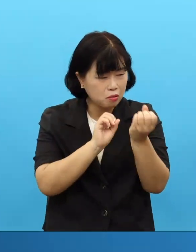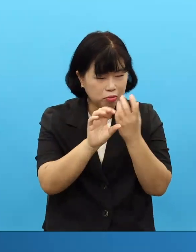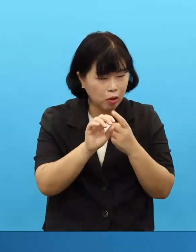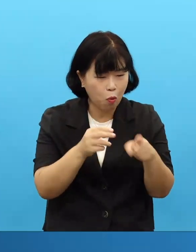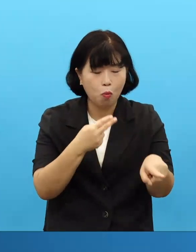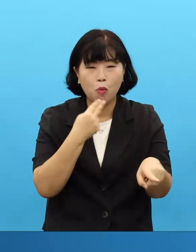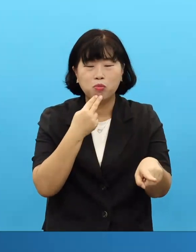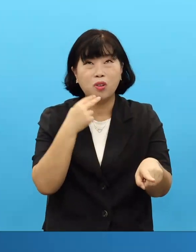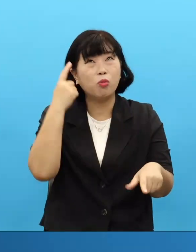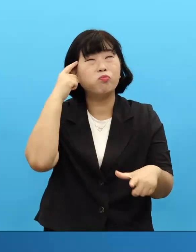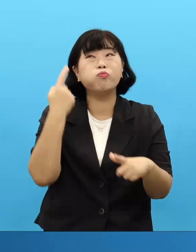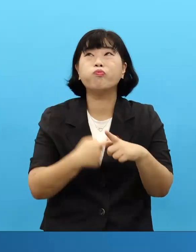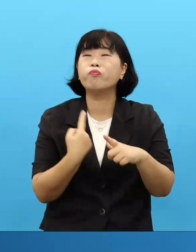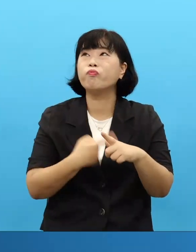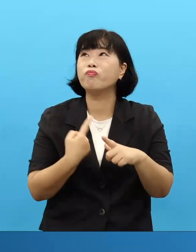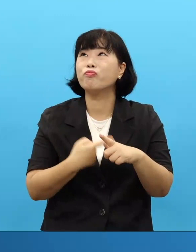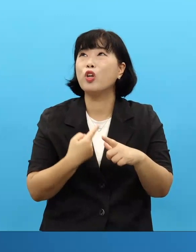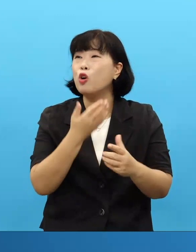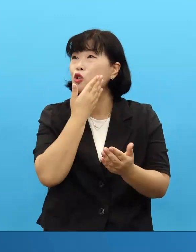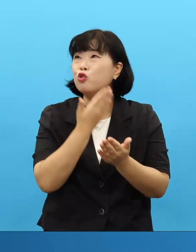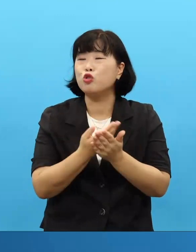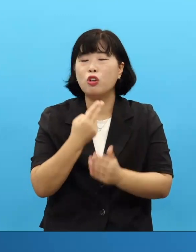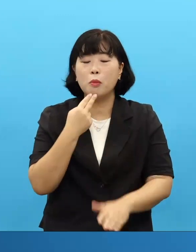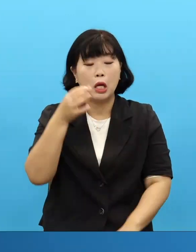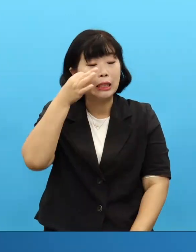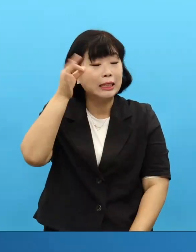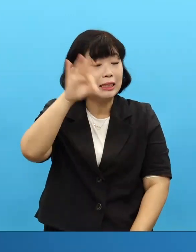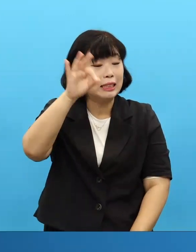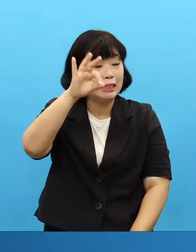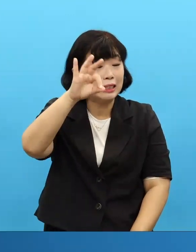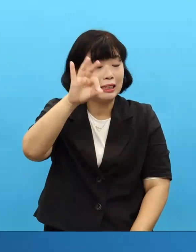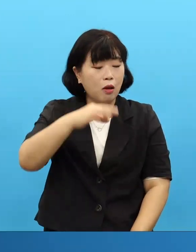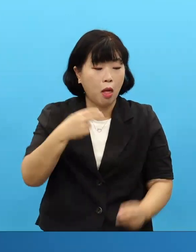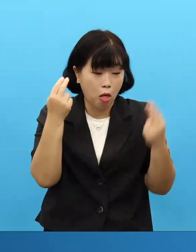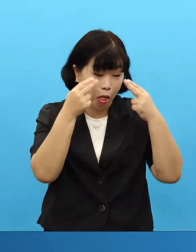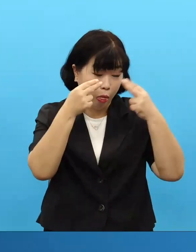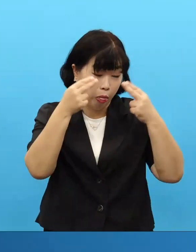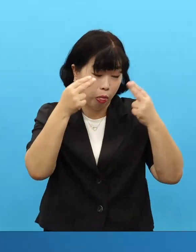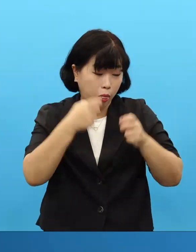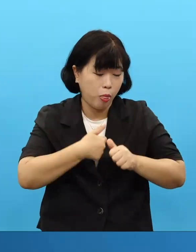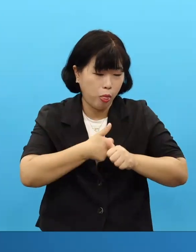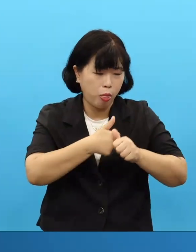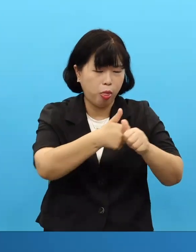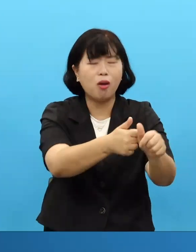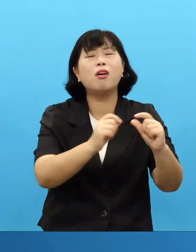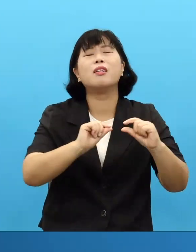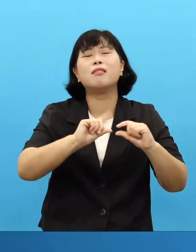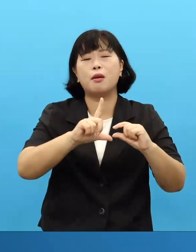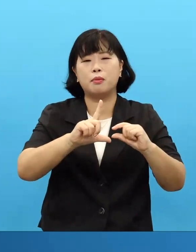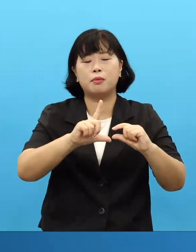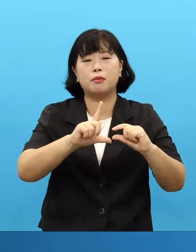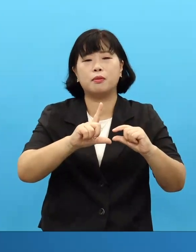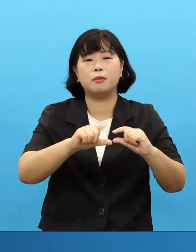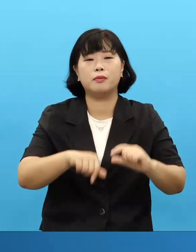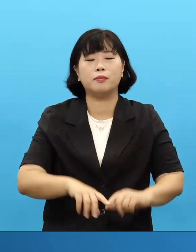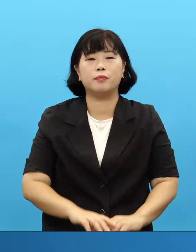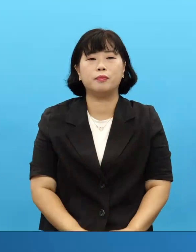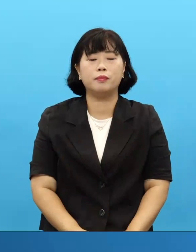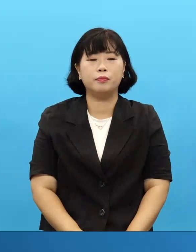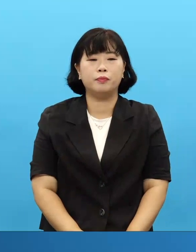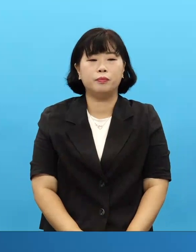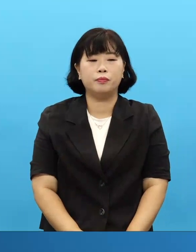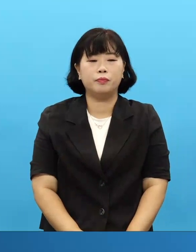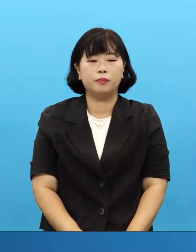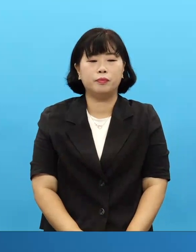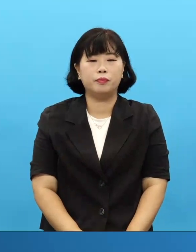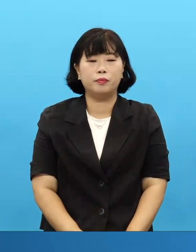별 안 중요한 거 그 열심히 하고 있더라고요. And most people who live their walk of faith, they don't go in search of this. They continue to cling to things that are